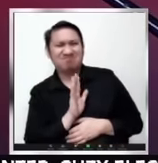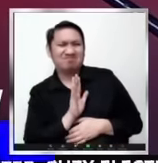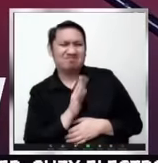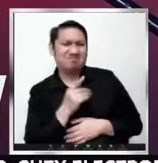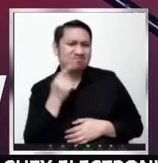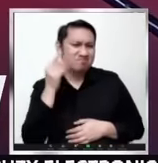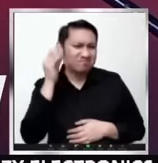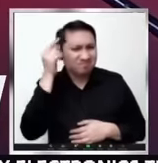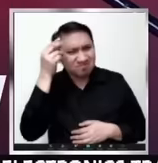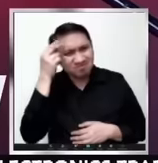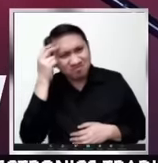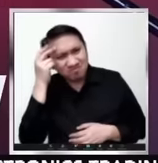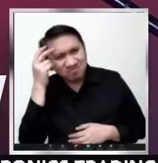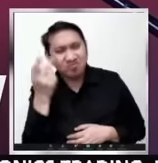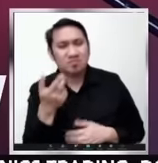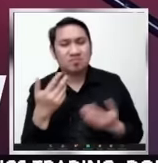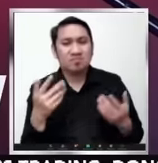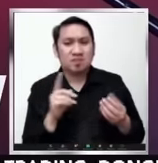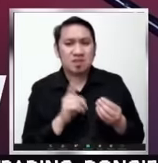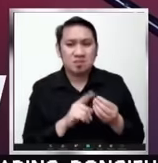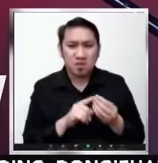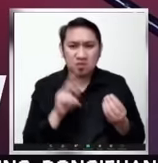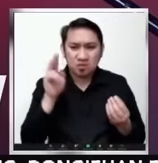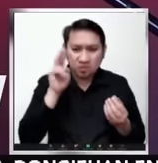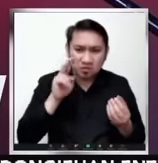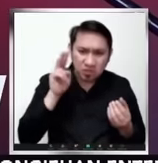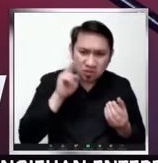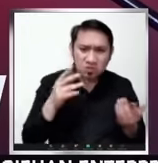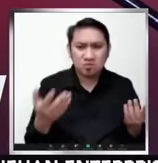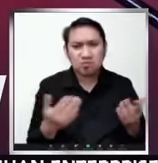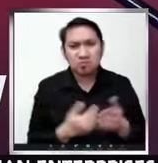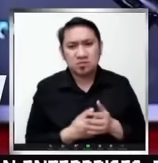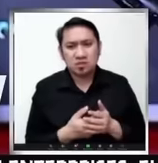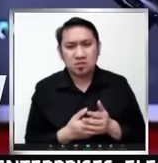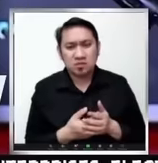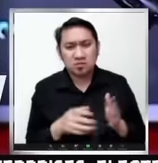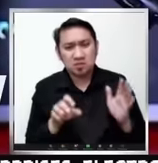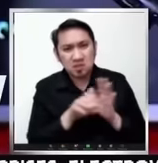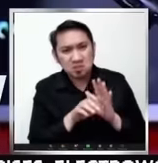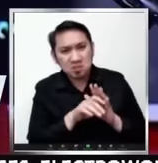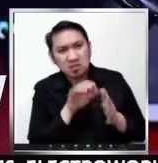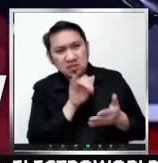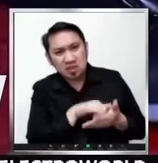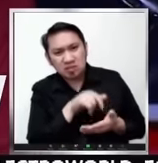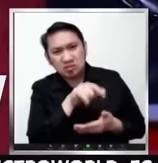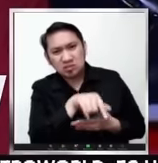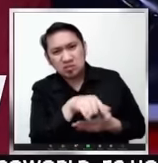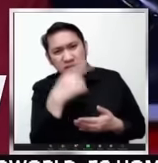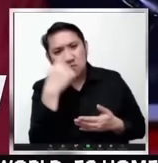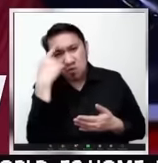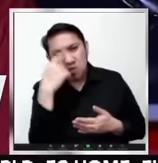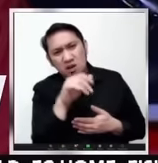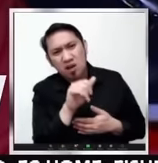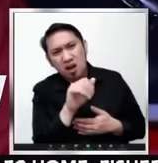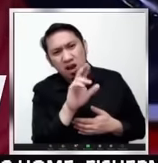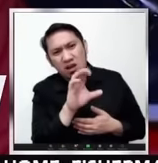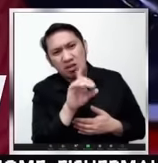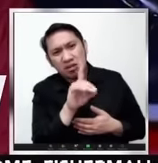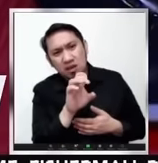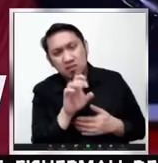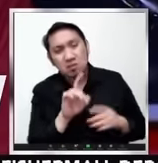gaming, video, you know, di ba sa pang-arcade lang yan? I realized